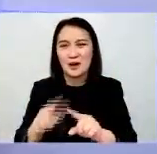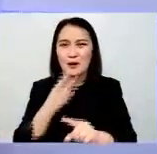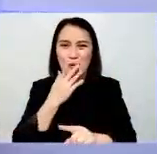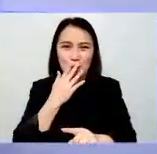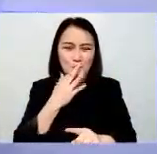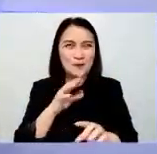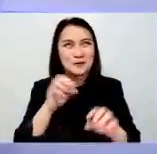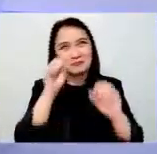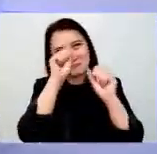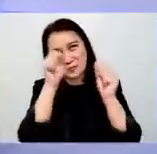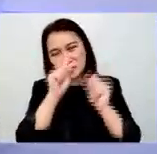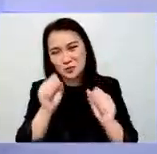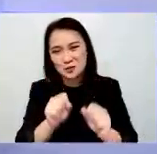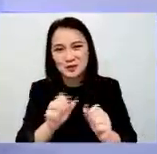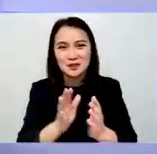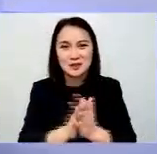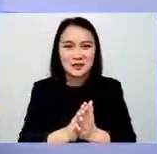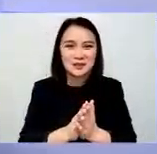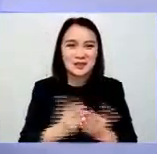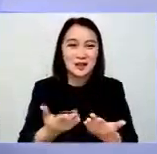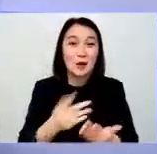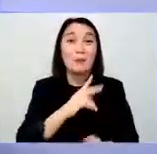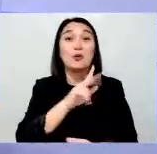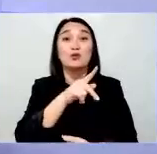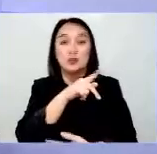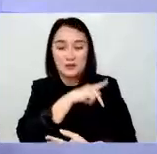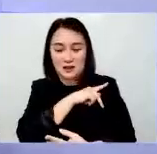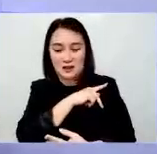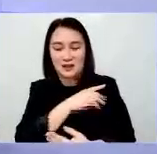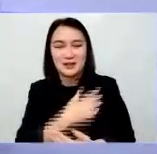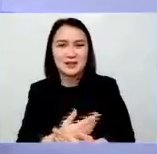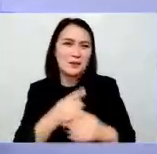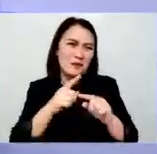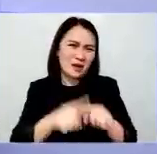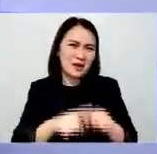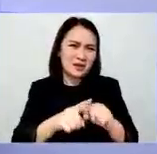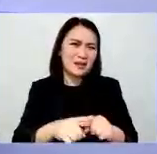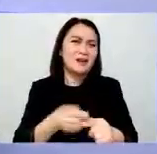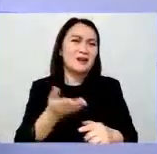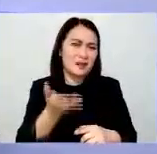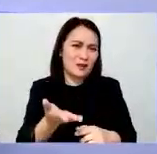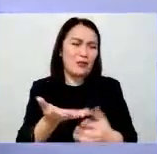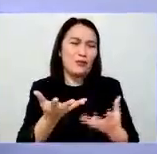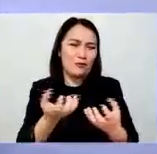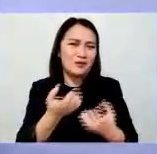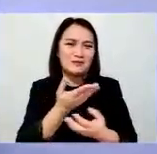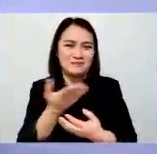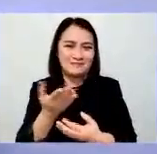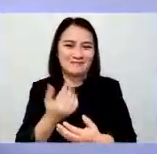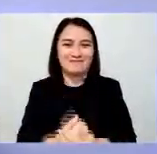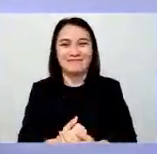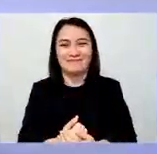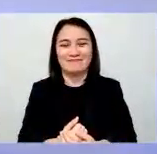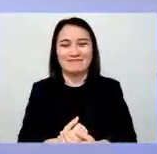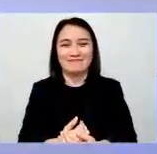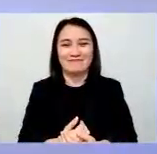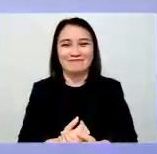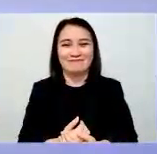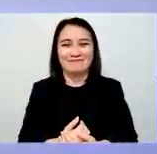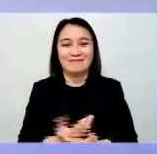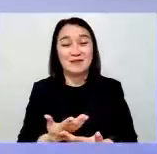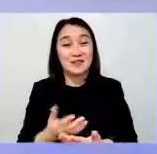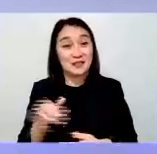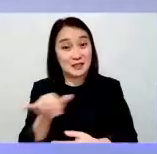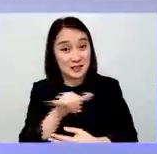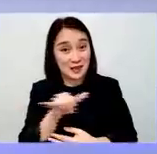disenyo. Minsan pa nga, personalized pa, depende sa gusto mong vibes ng iyong Pasko. Mga kapatid, gaya ng